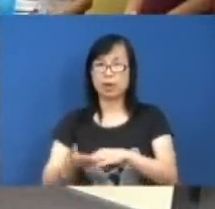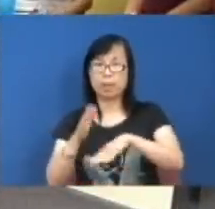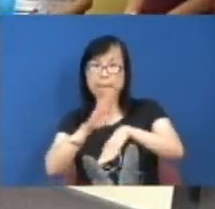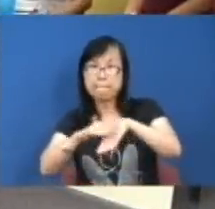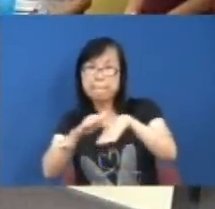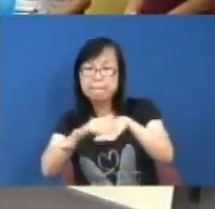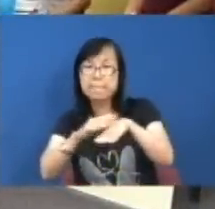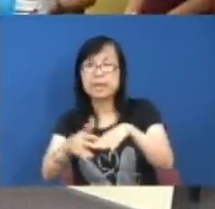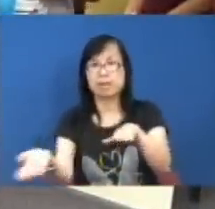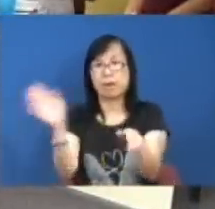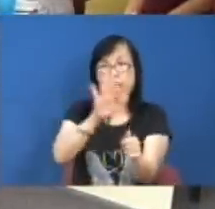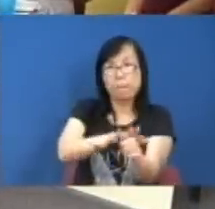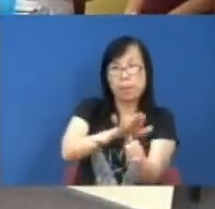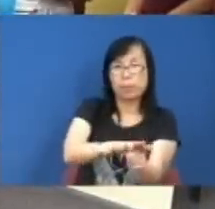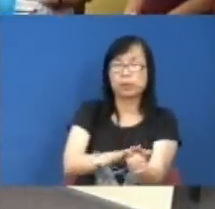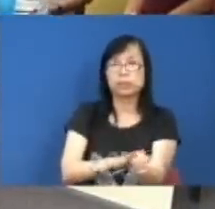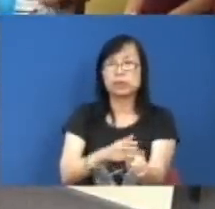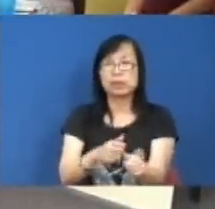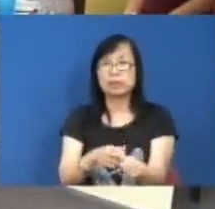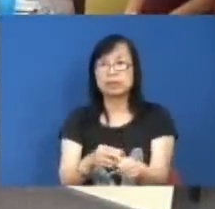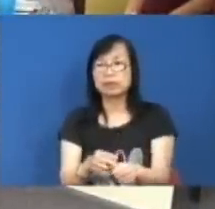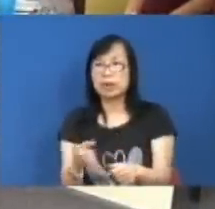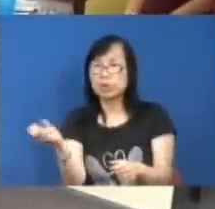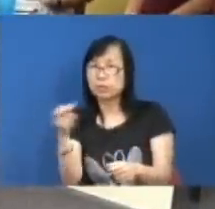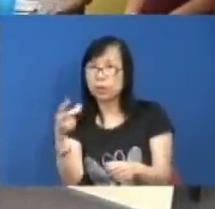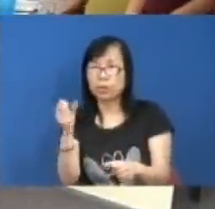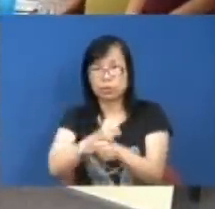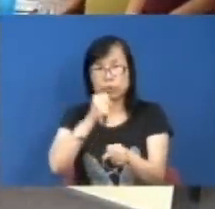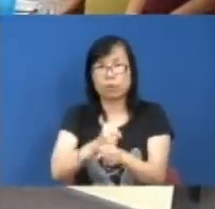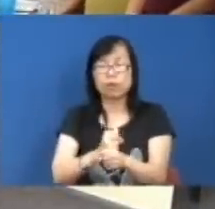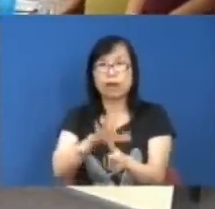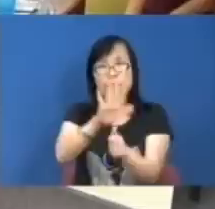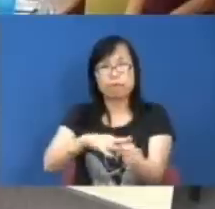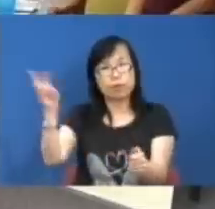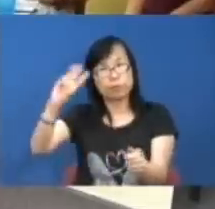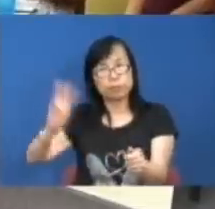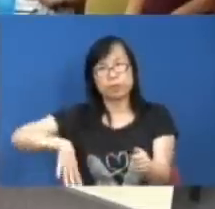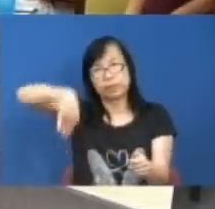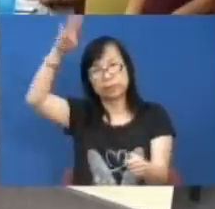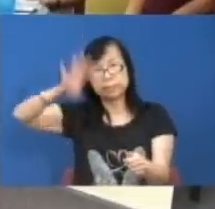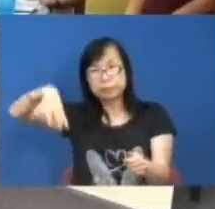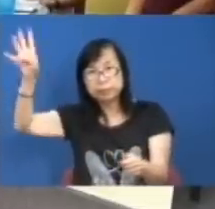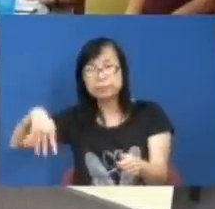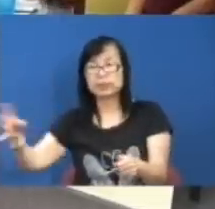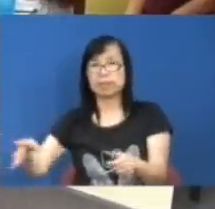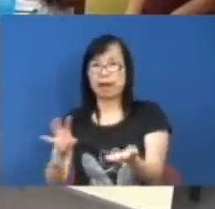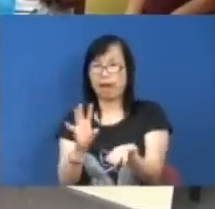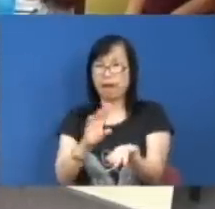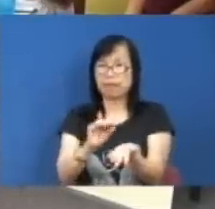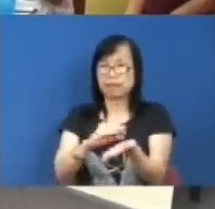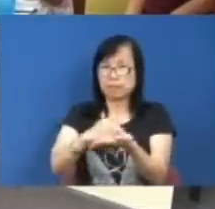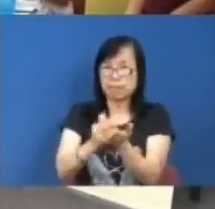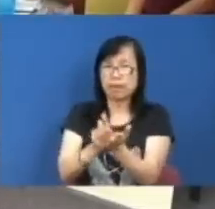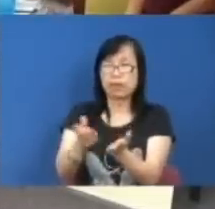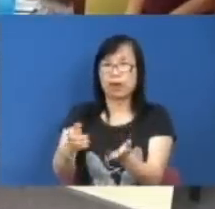做保護之後咧，就個面就再做翻即係防水漆啦。 係啊，嗰、那個質地咧，除咗我哋頭